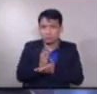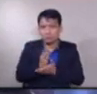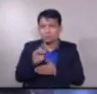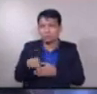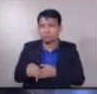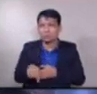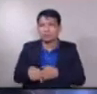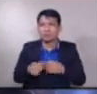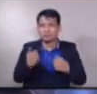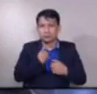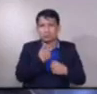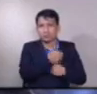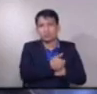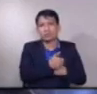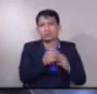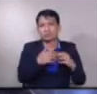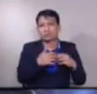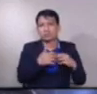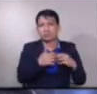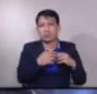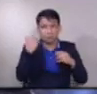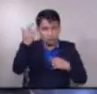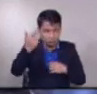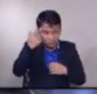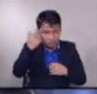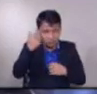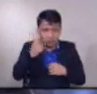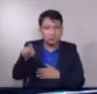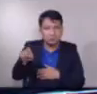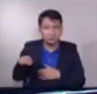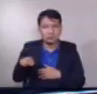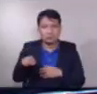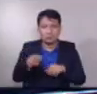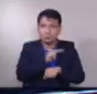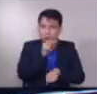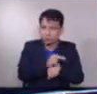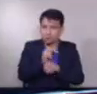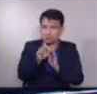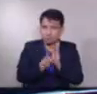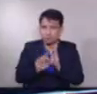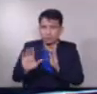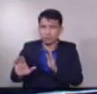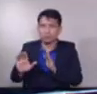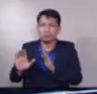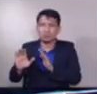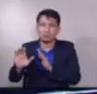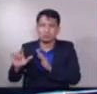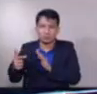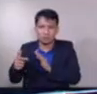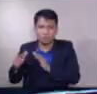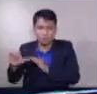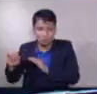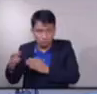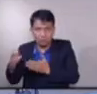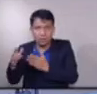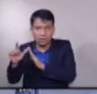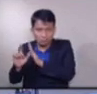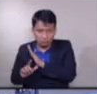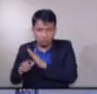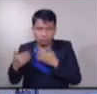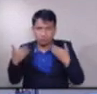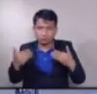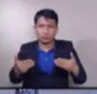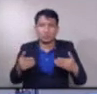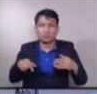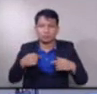is self-government. It's not just autonomy na sasabihin natin governance. So ito ang kaparaanan mo para isulong yan, tumakbo